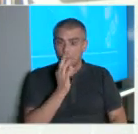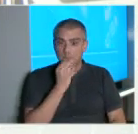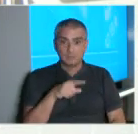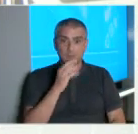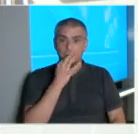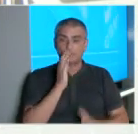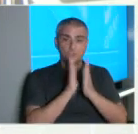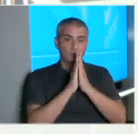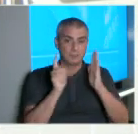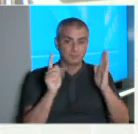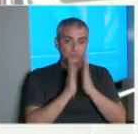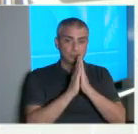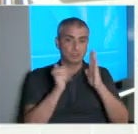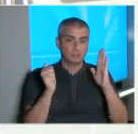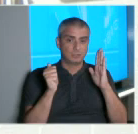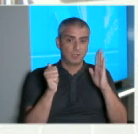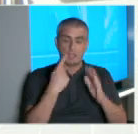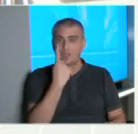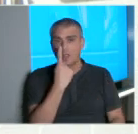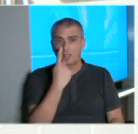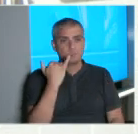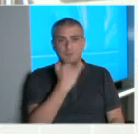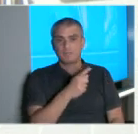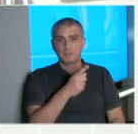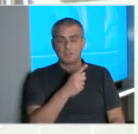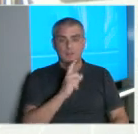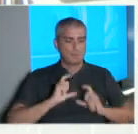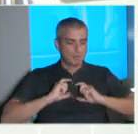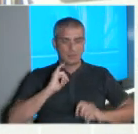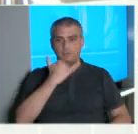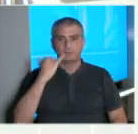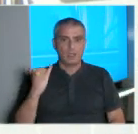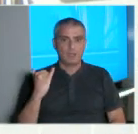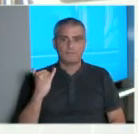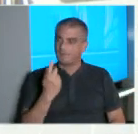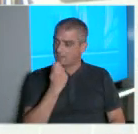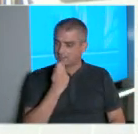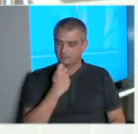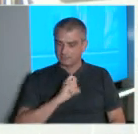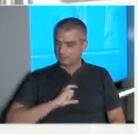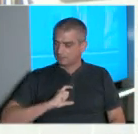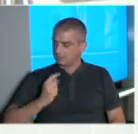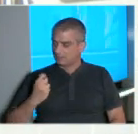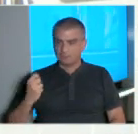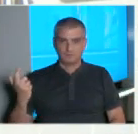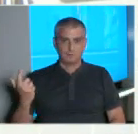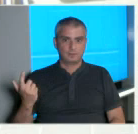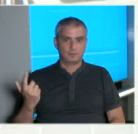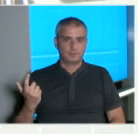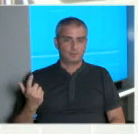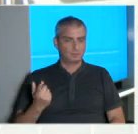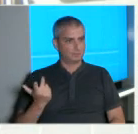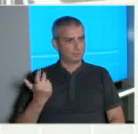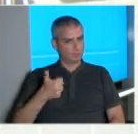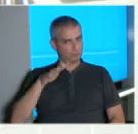נערים בני 17-16, אחד מביא מדליית זהב, כסף, כסף, כסף, ערד.